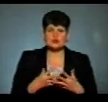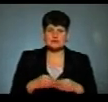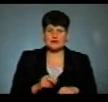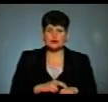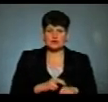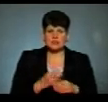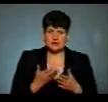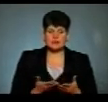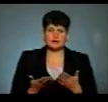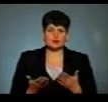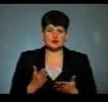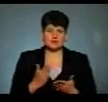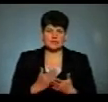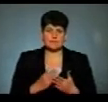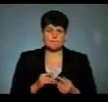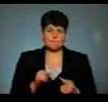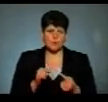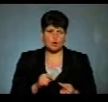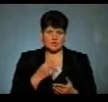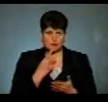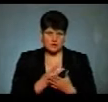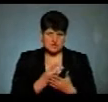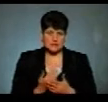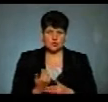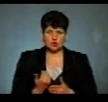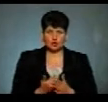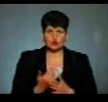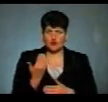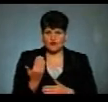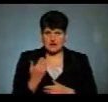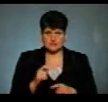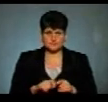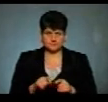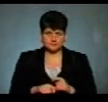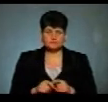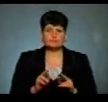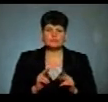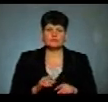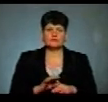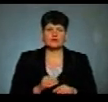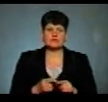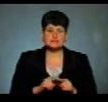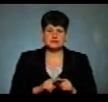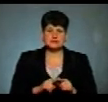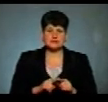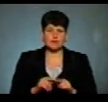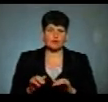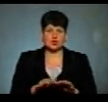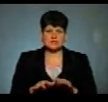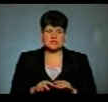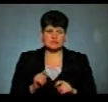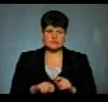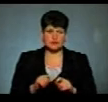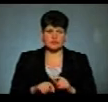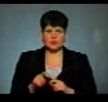є якісь протипоказання, то, в принципі, до вас на тестування, чи як відбувається оцей процес відстеження